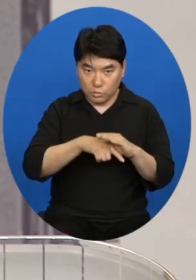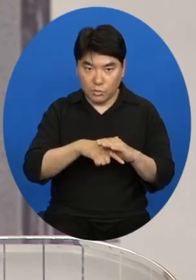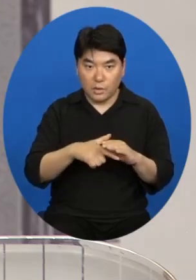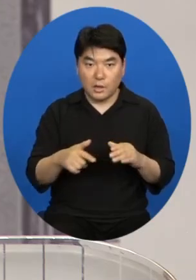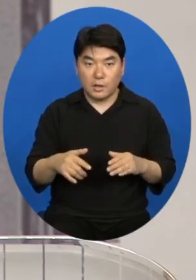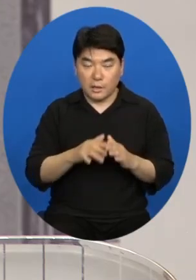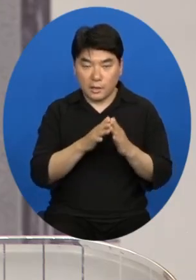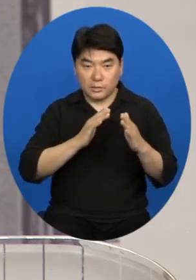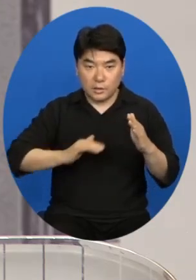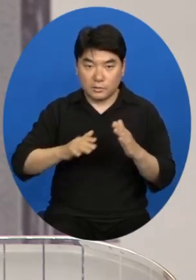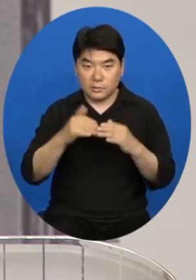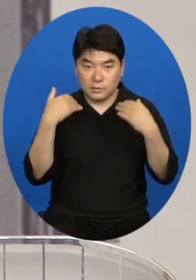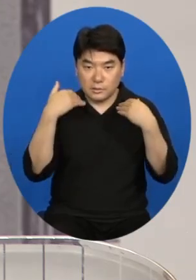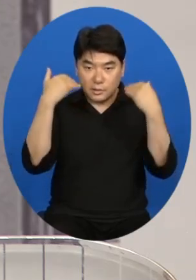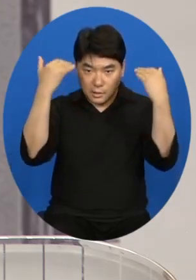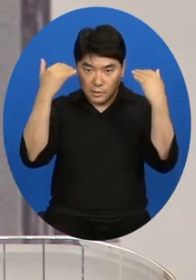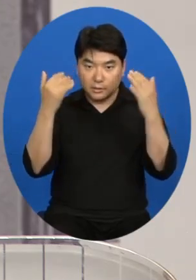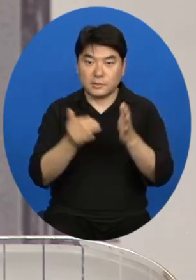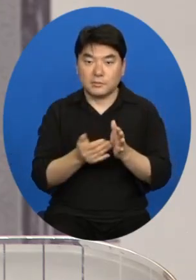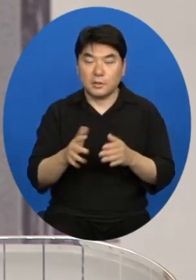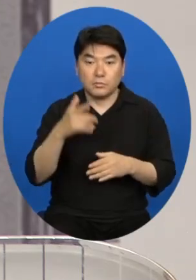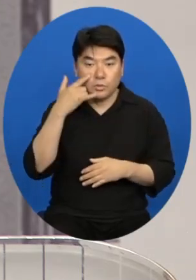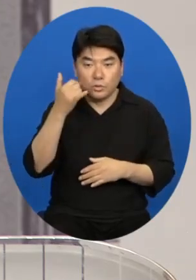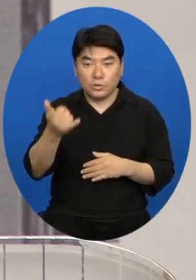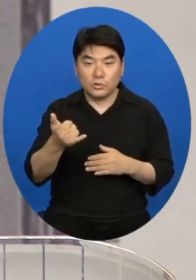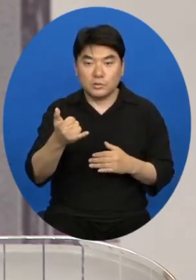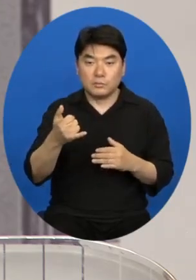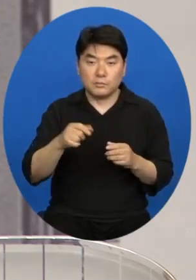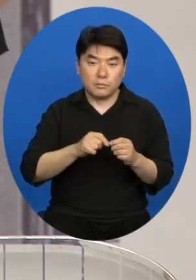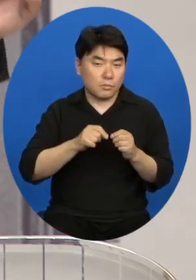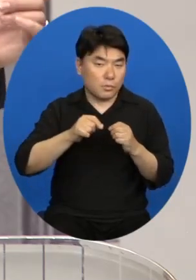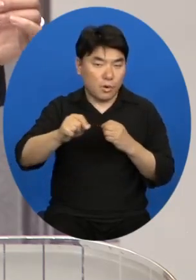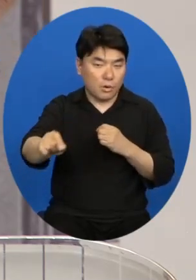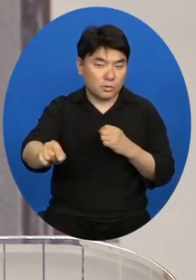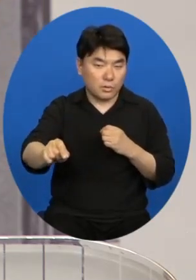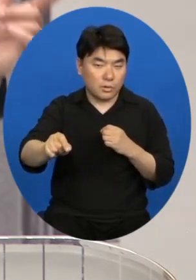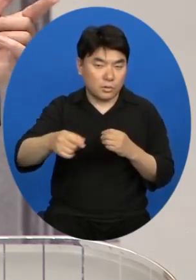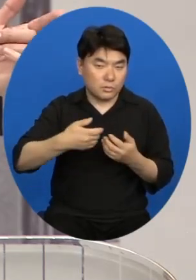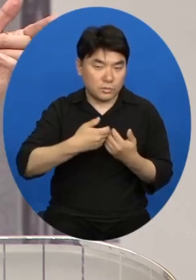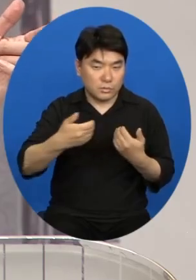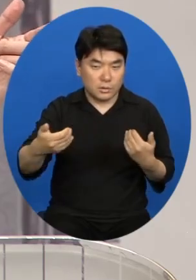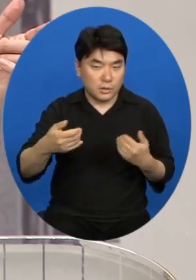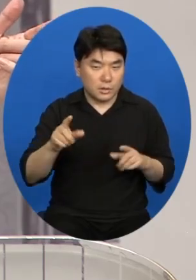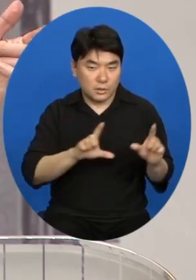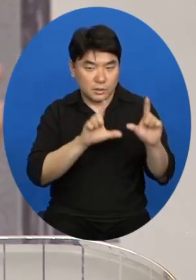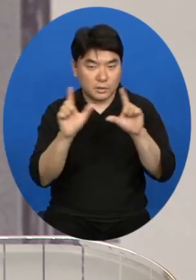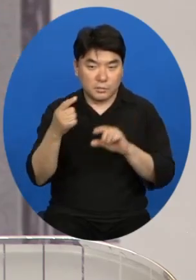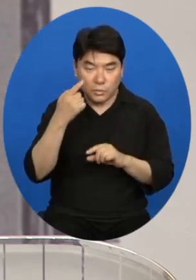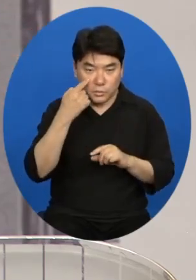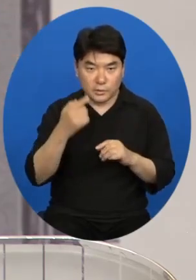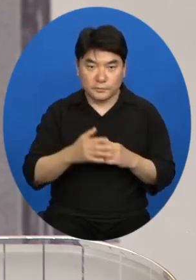가정에서 자랐는데 부모님의 통제가 닿지 않는 미국에 가서 살다 보니까